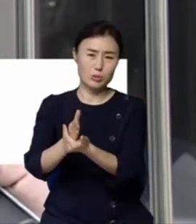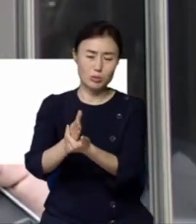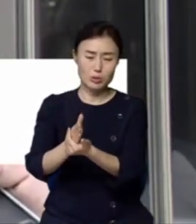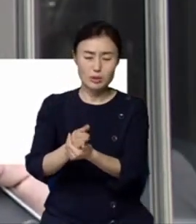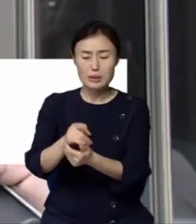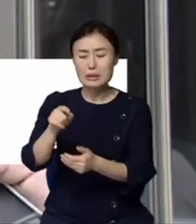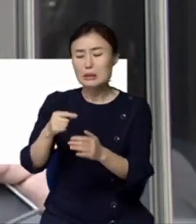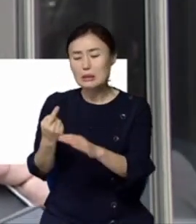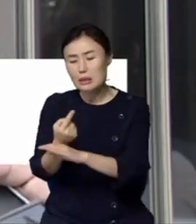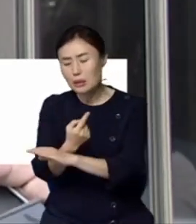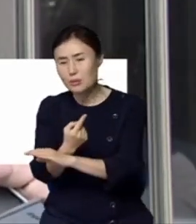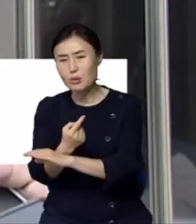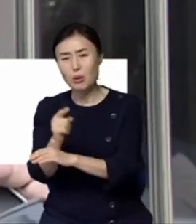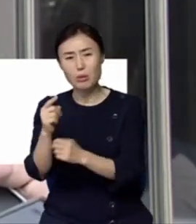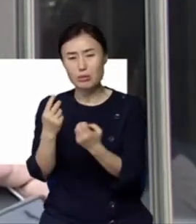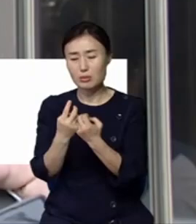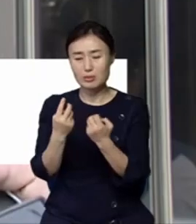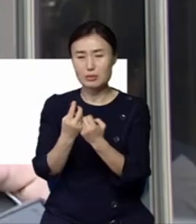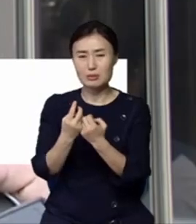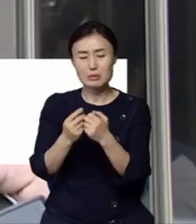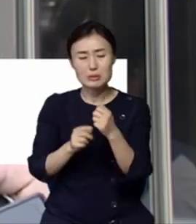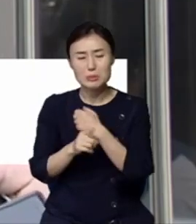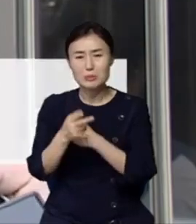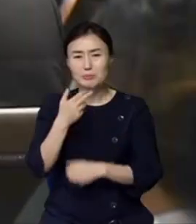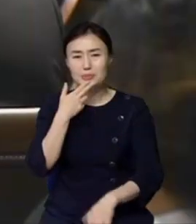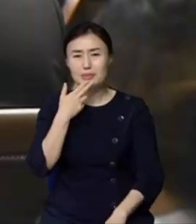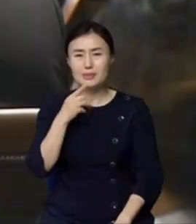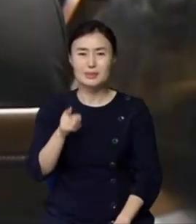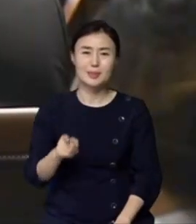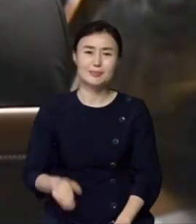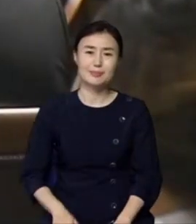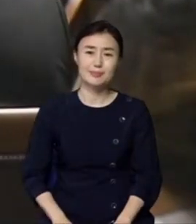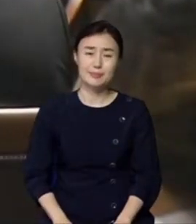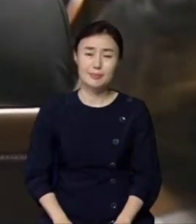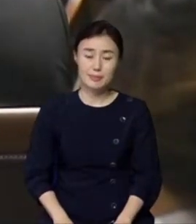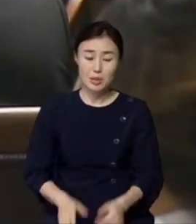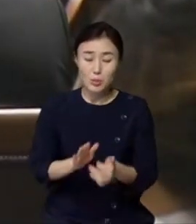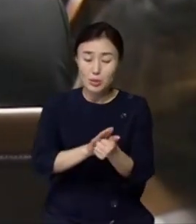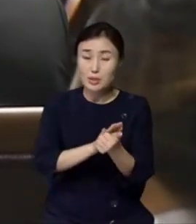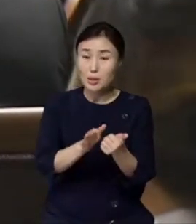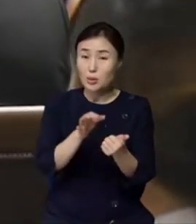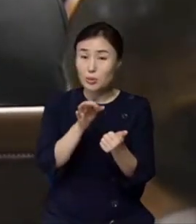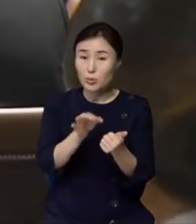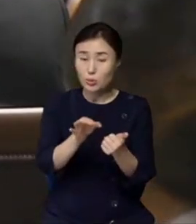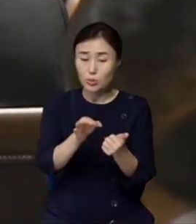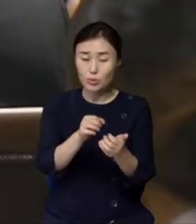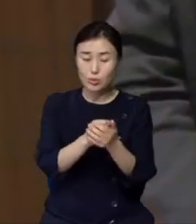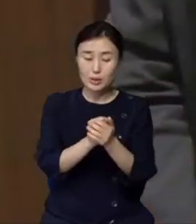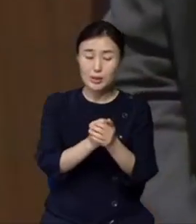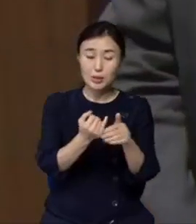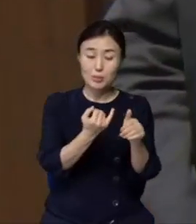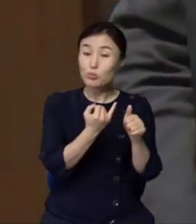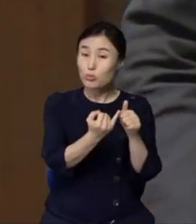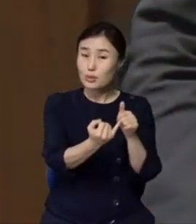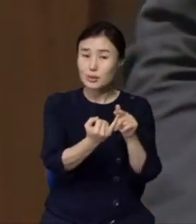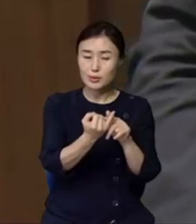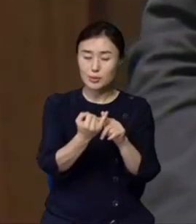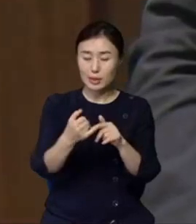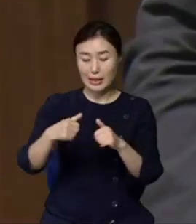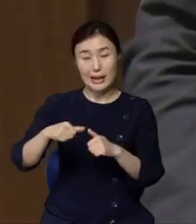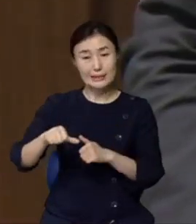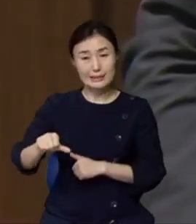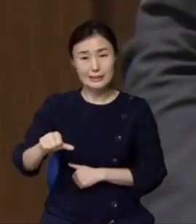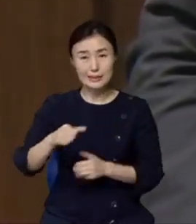되었다는 사실 이외에는 어떤 의미도 부여할 수가 없습니다. 위자료는 전재국 씨와 이순자 씨가 5.18 단체 네